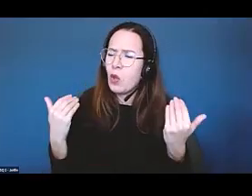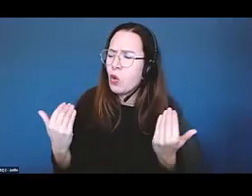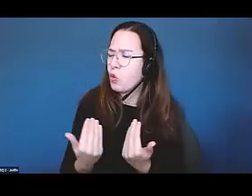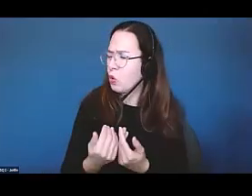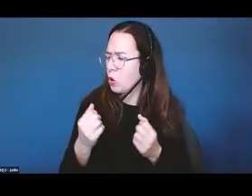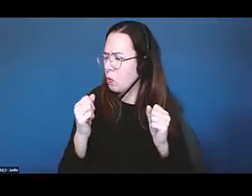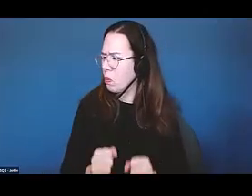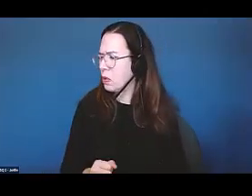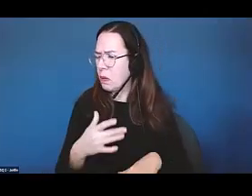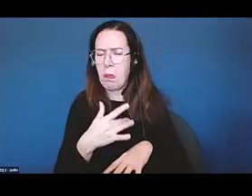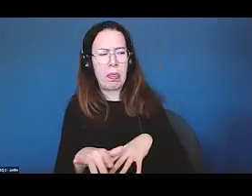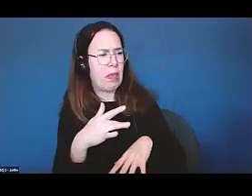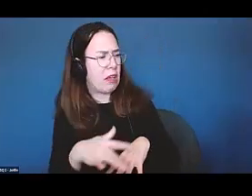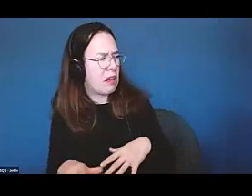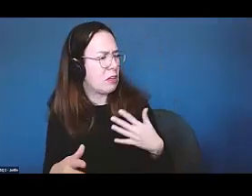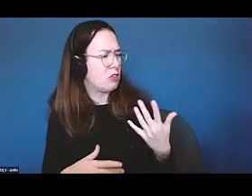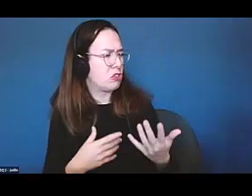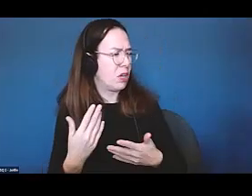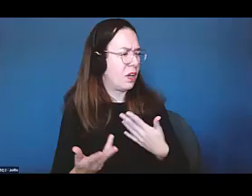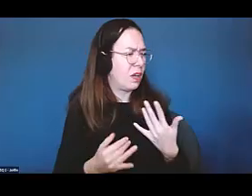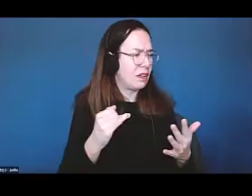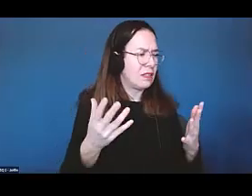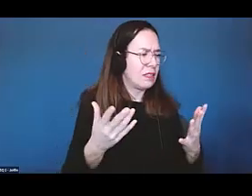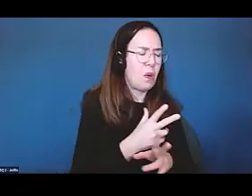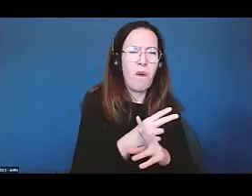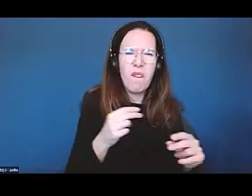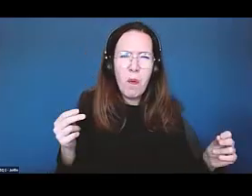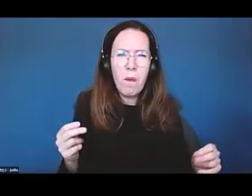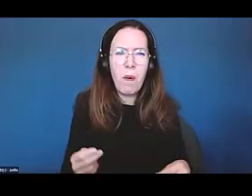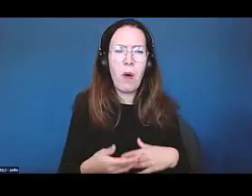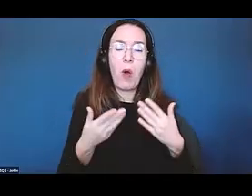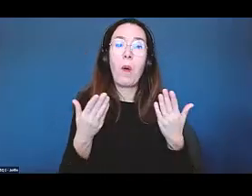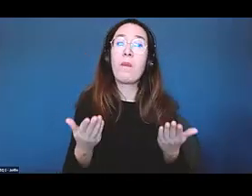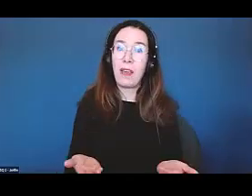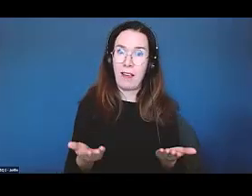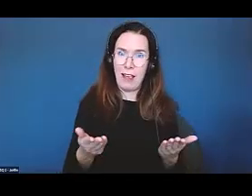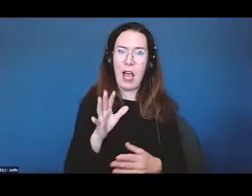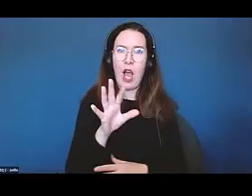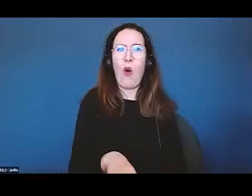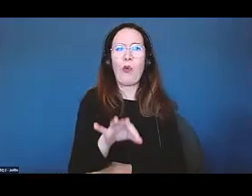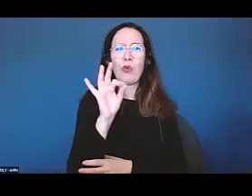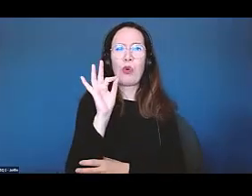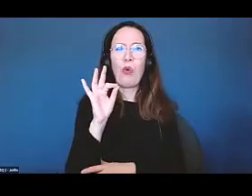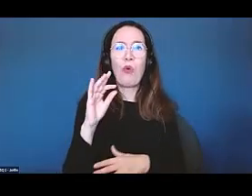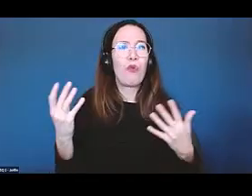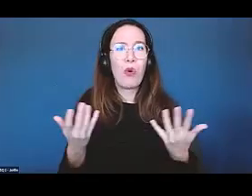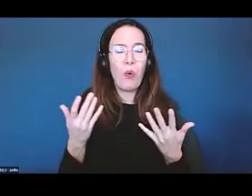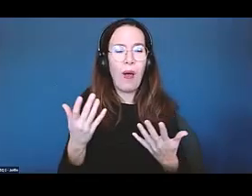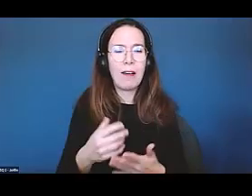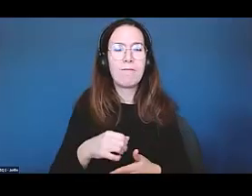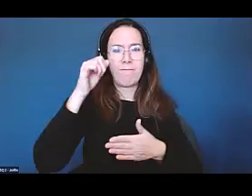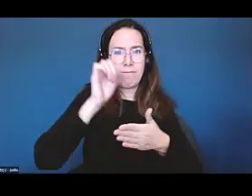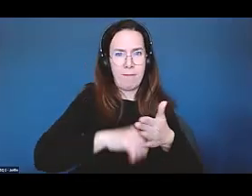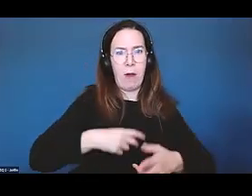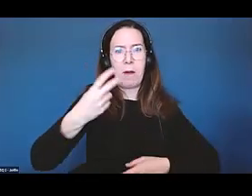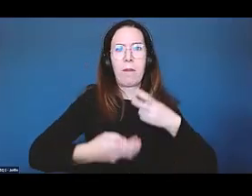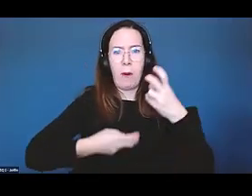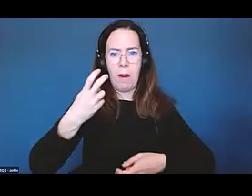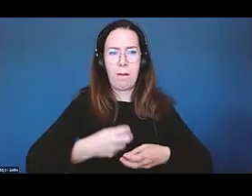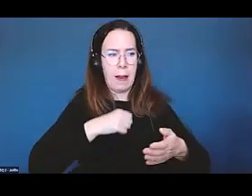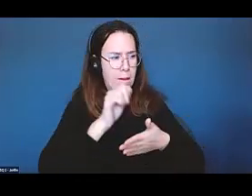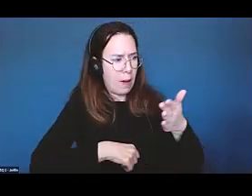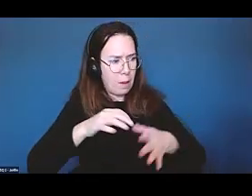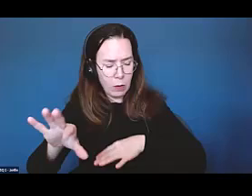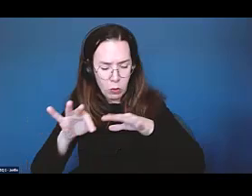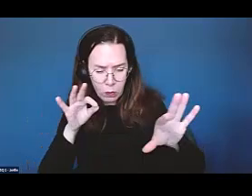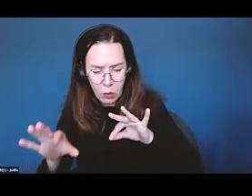pourrait être négligé sans le vouloir. Et c'est ainsi qu'on trouve des lacunes et